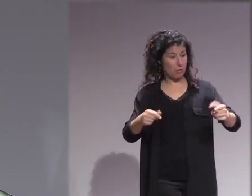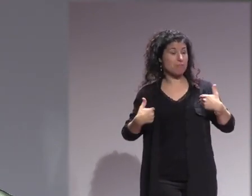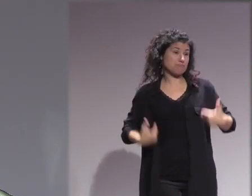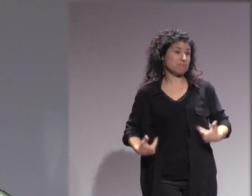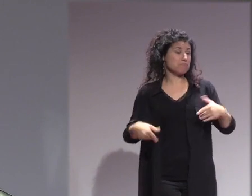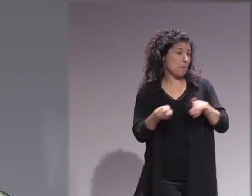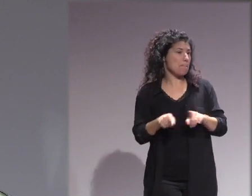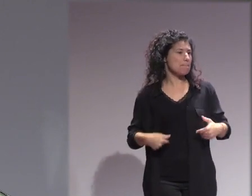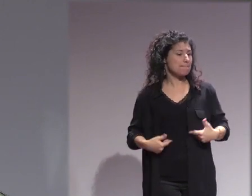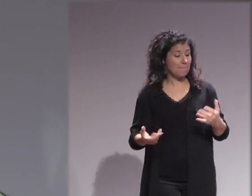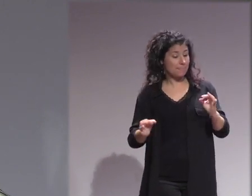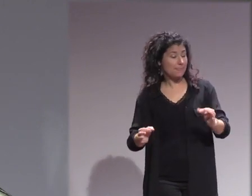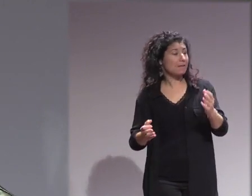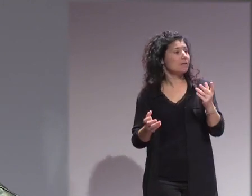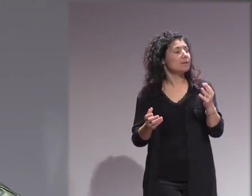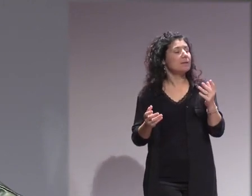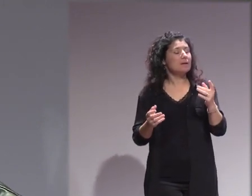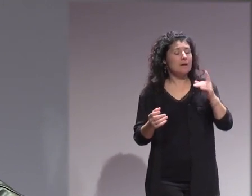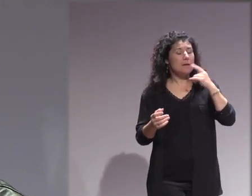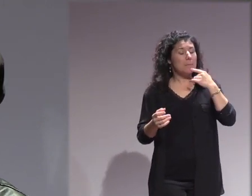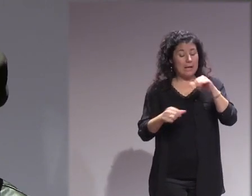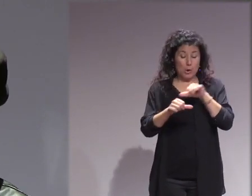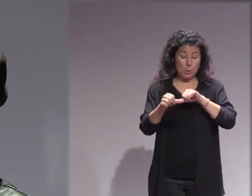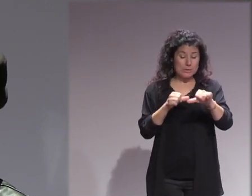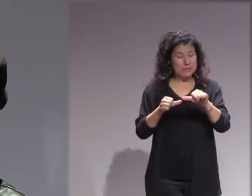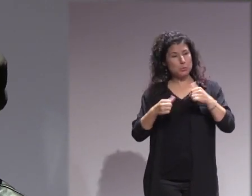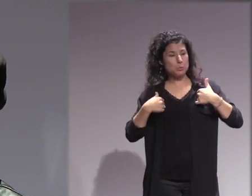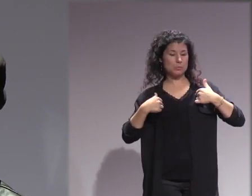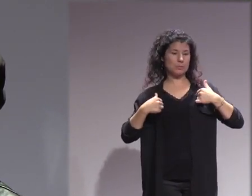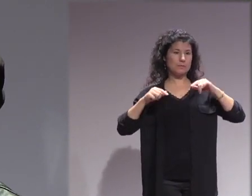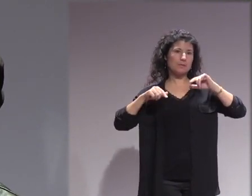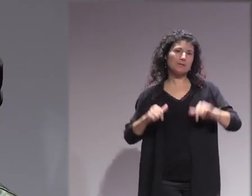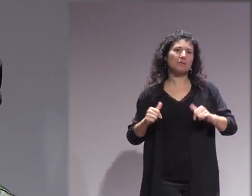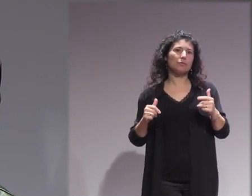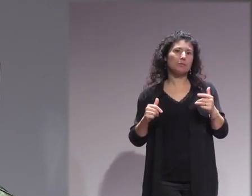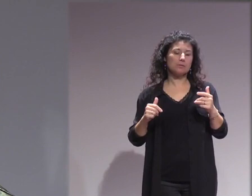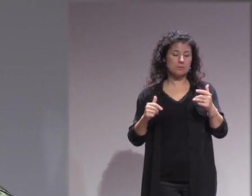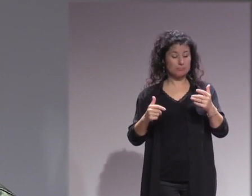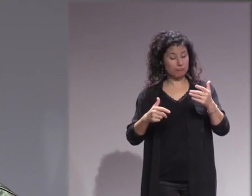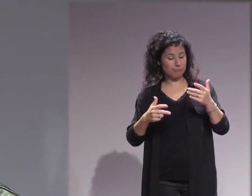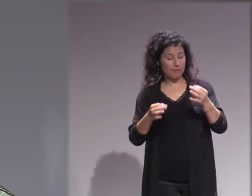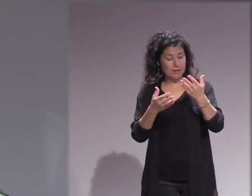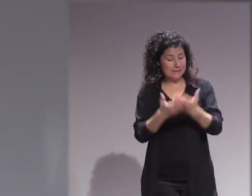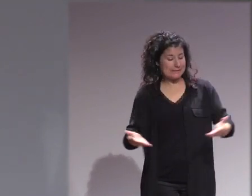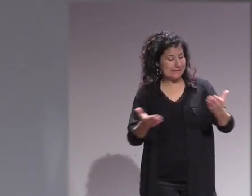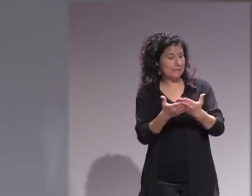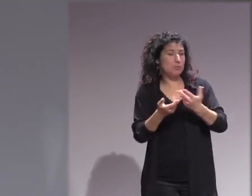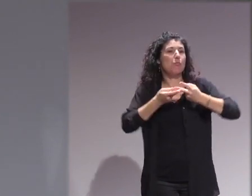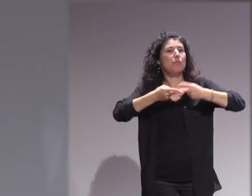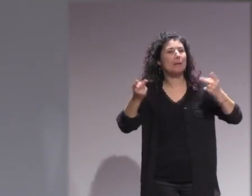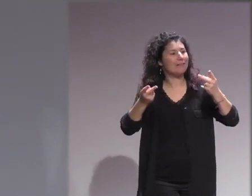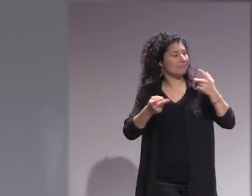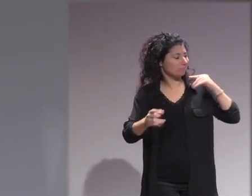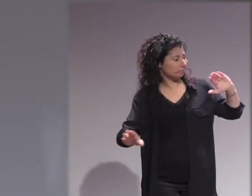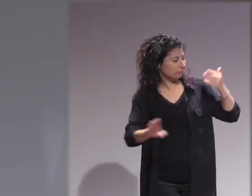parlais d'une condition d'existence qui est vraiment très limitée pour les personnes adoptées dans l'espace public jusqu'aux années presque